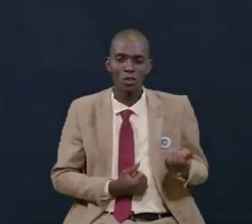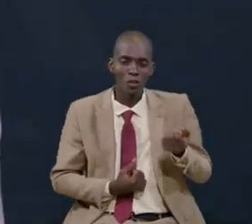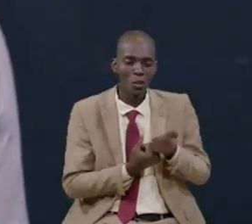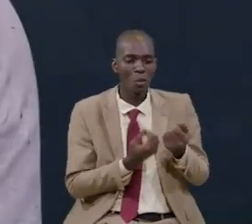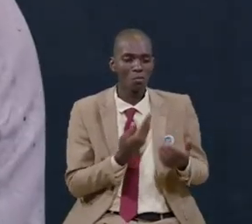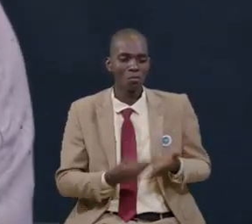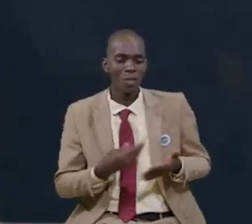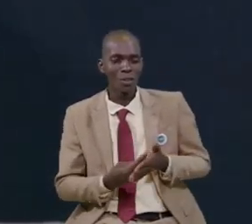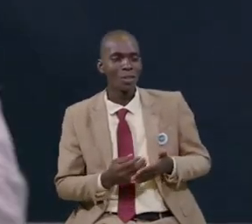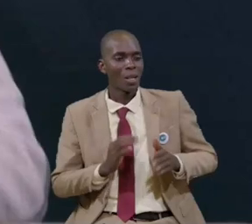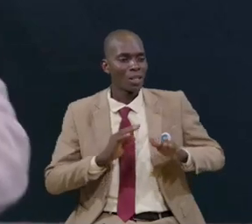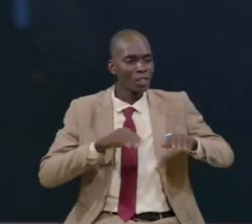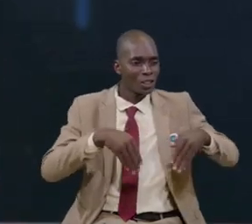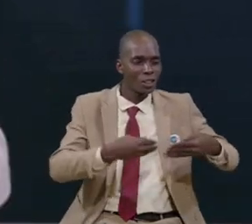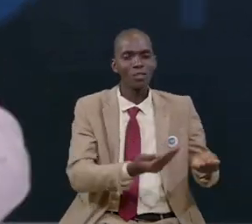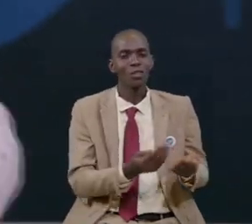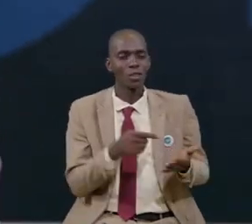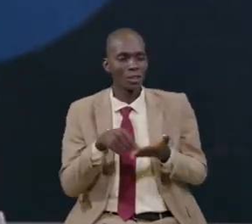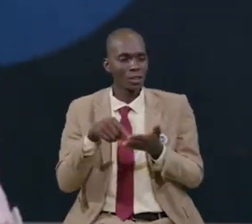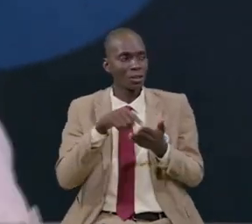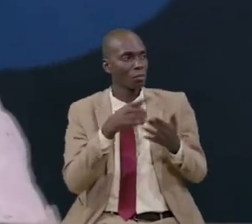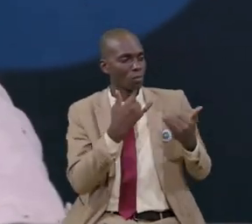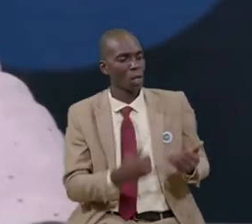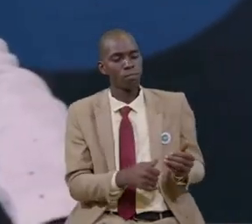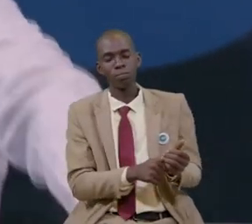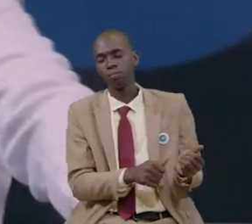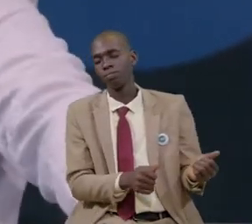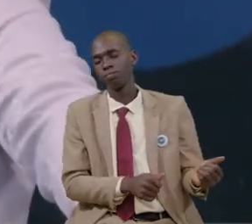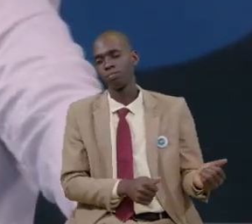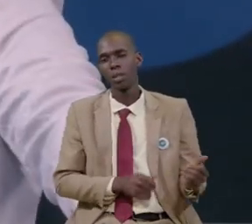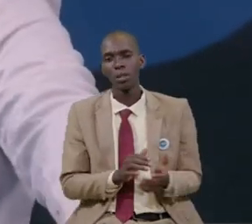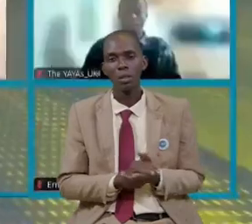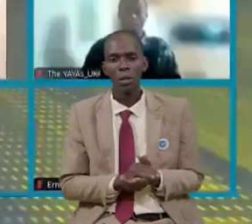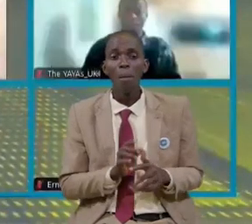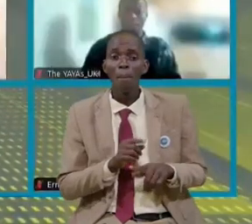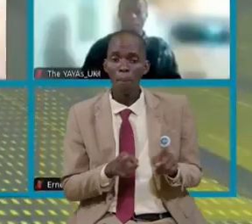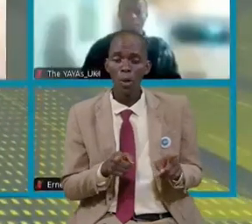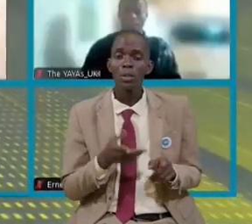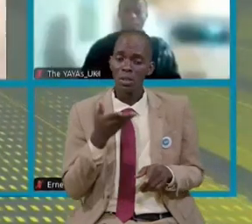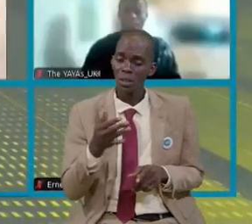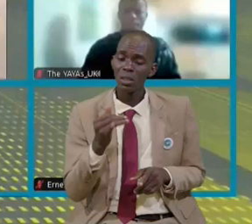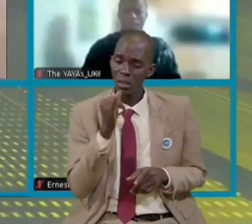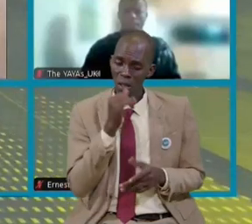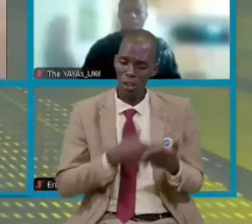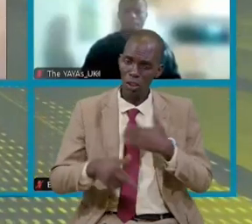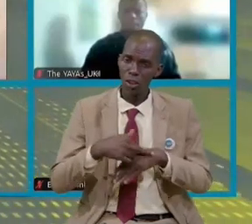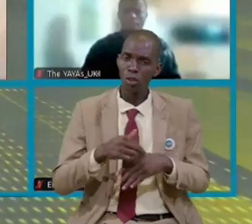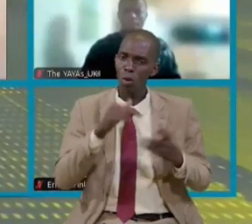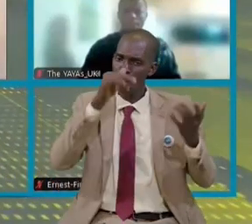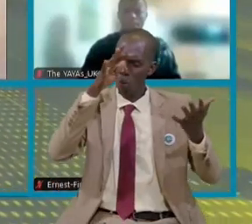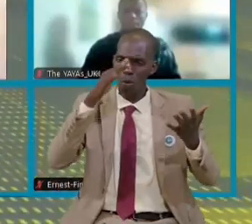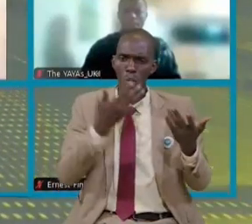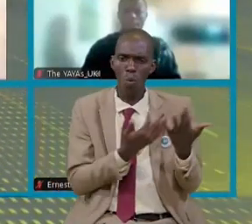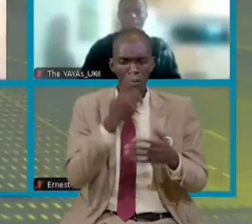un colocataire vous favorise, vous donne de l'argent, ceci, cela. Maintenant, vous rétrogradez. Alors, mais il y a la restauration qui vous attend.